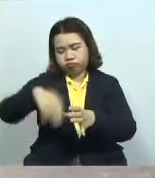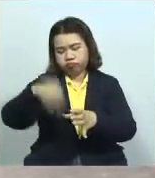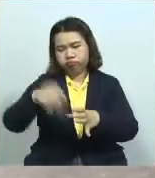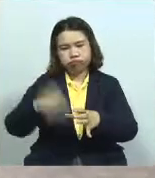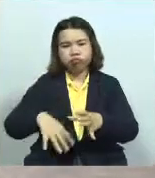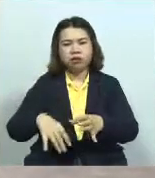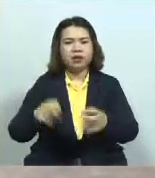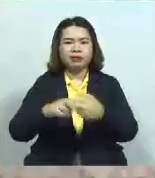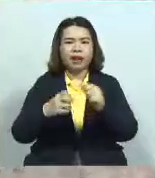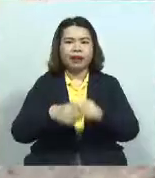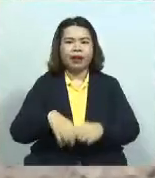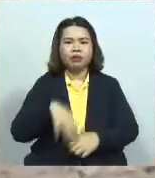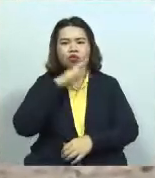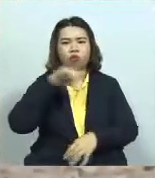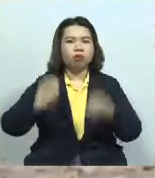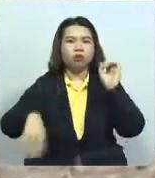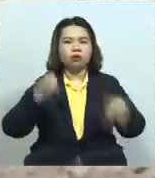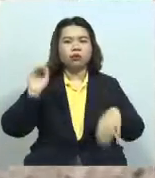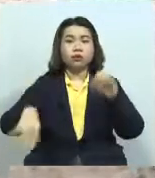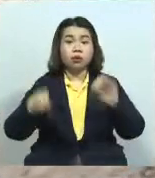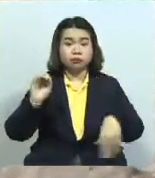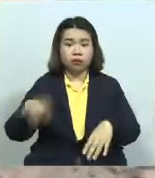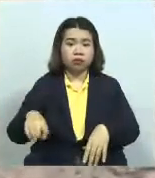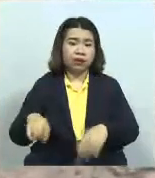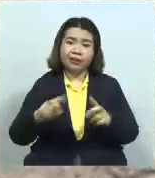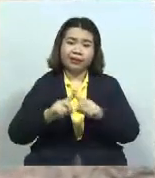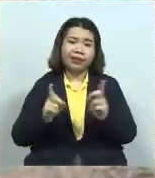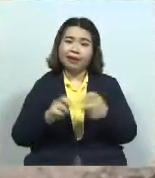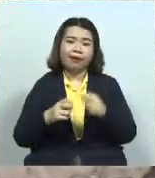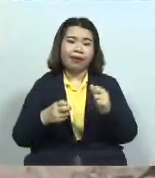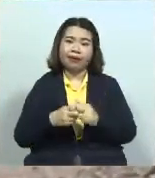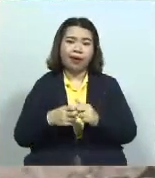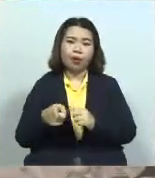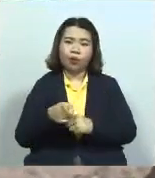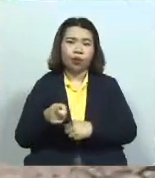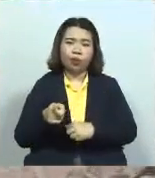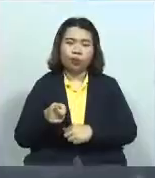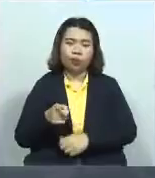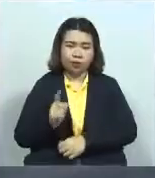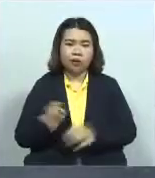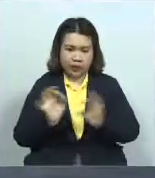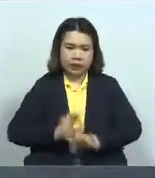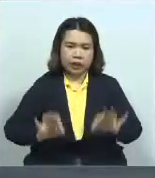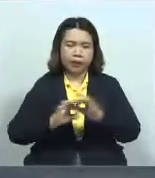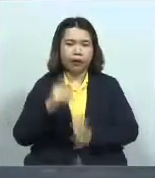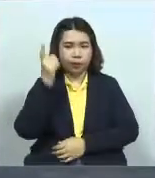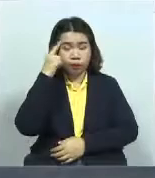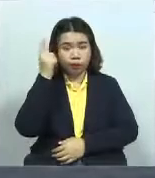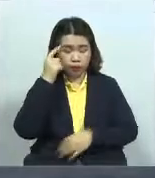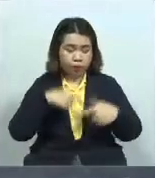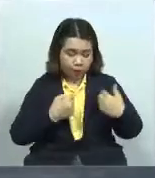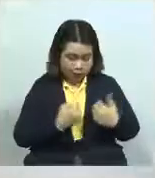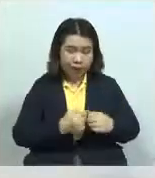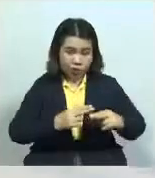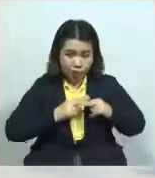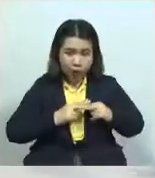ม่เป็นที่ของคนเพียงไม่กี่คนแต่ทำให้เกิดผลกระทบเป็นวงกว้างซึ่งต้องสร้างจิตสำนึกและขอความร่